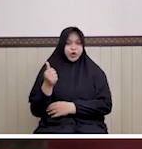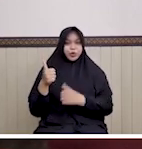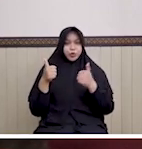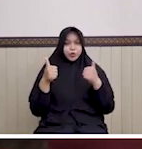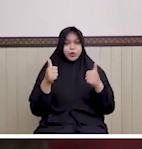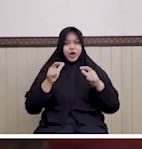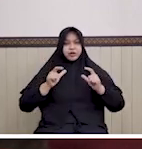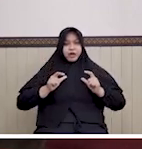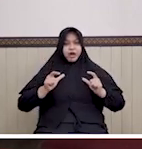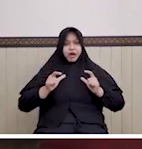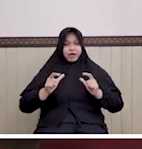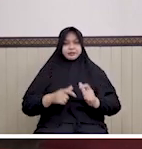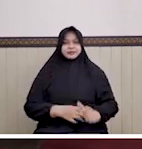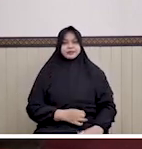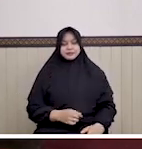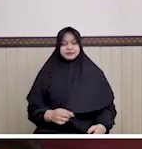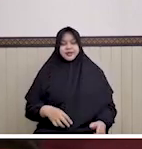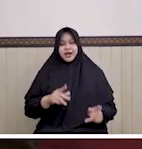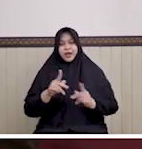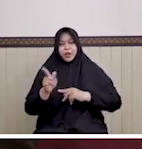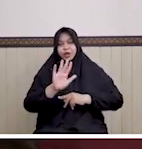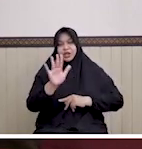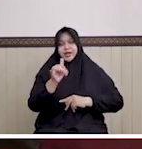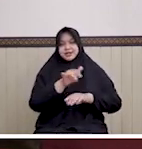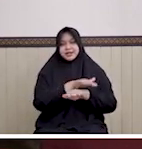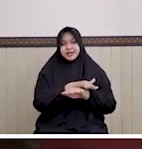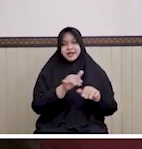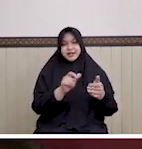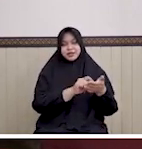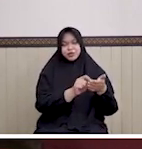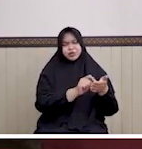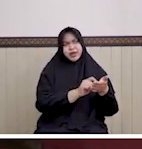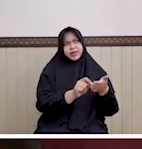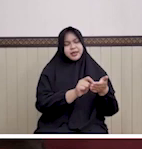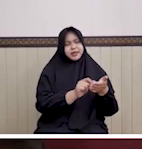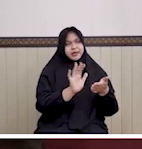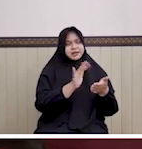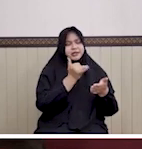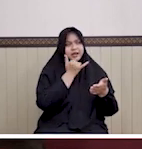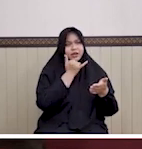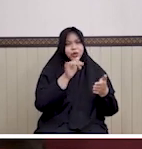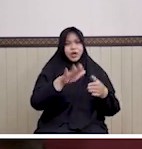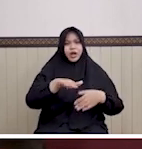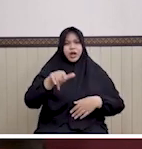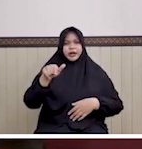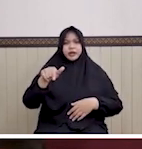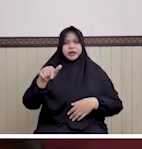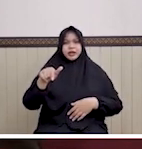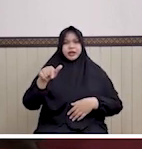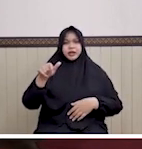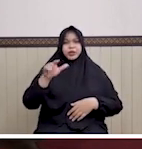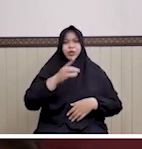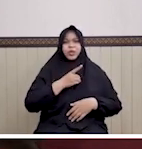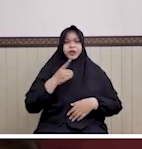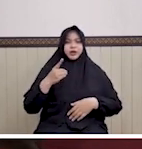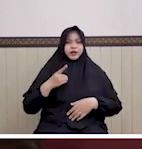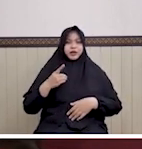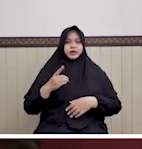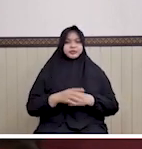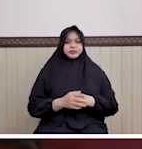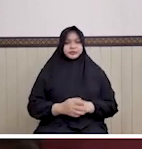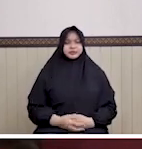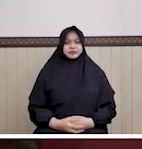mapan ya Bu ya sangat mapan Kalau tidak salah saya catat pada saat itu anaknya itu dokter